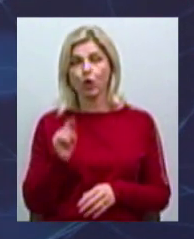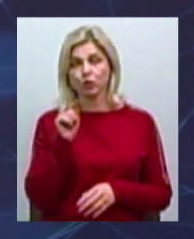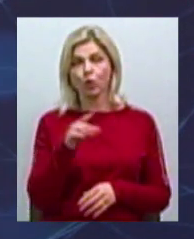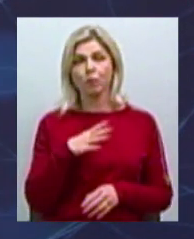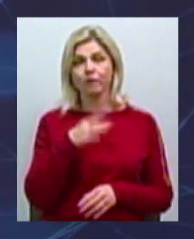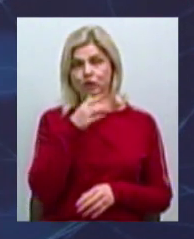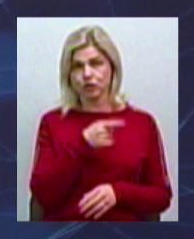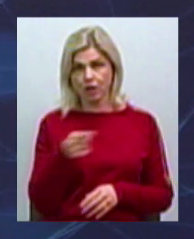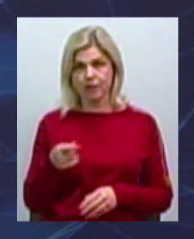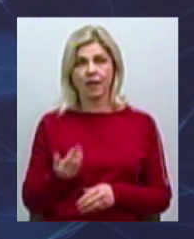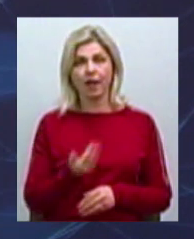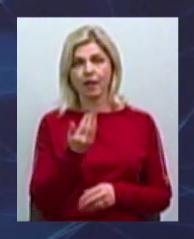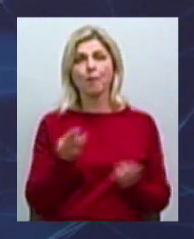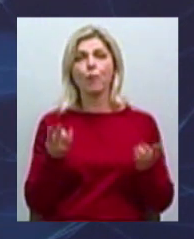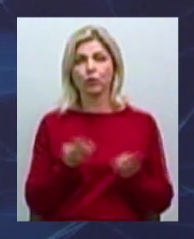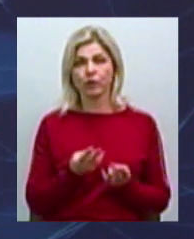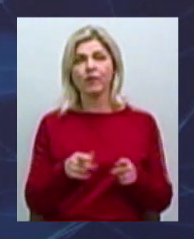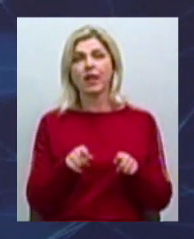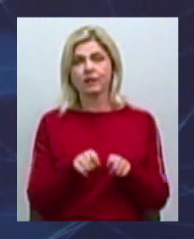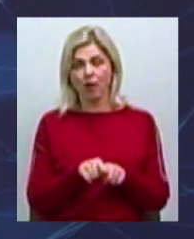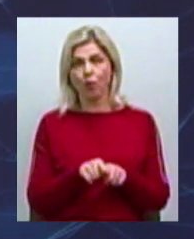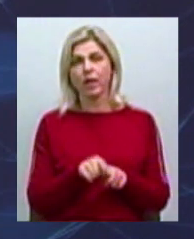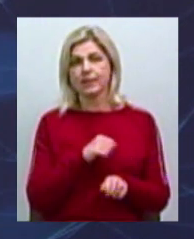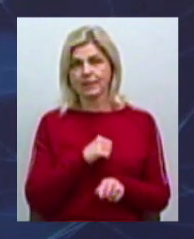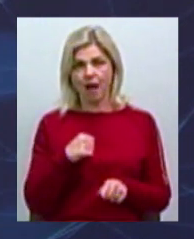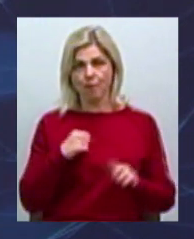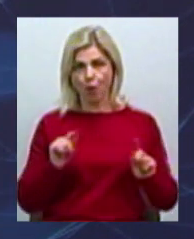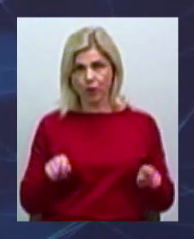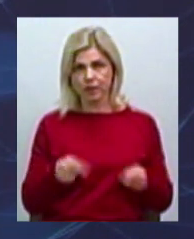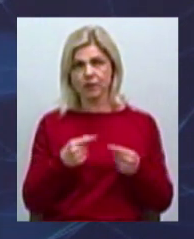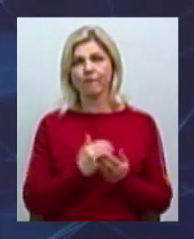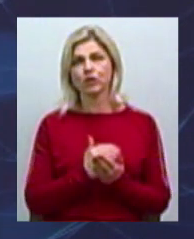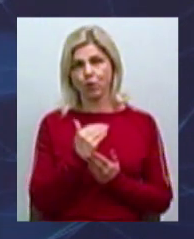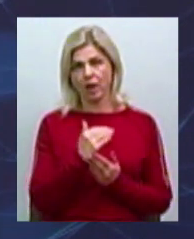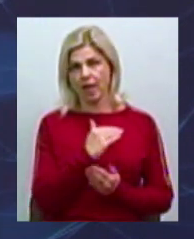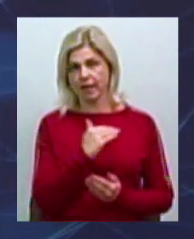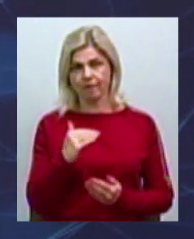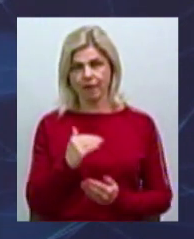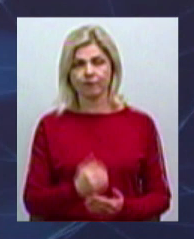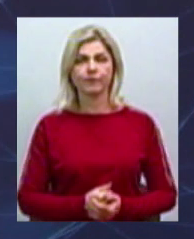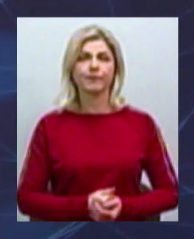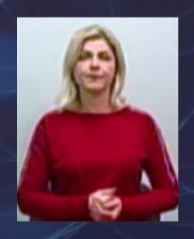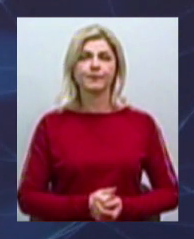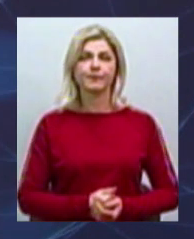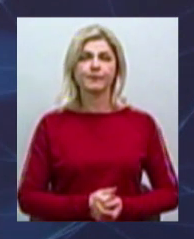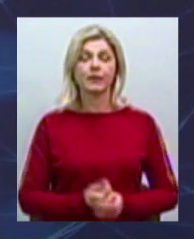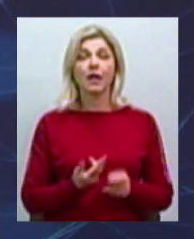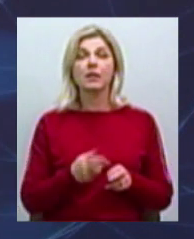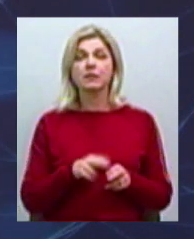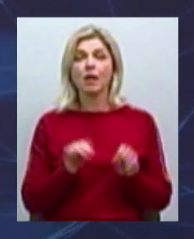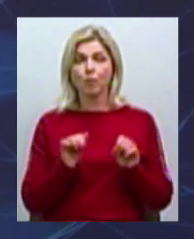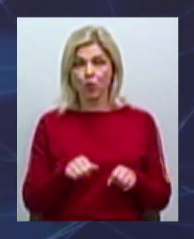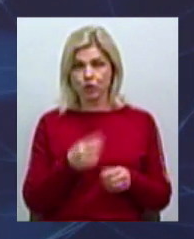який потребував саме такої самоорганізації, високого рівня самоорганізації. Це можна вважати